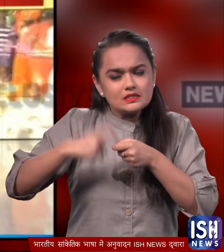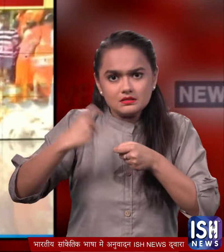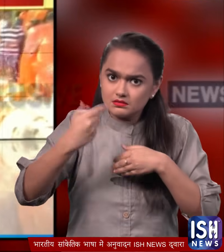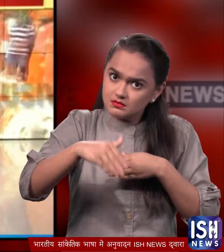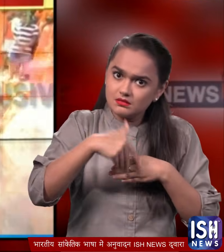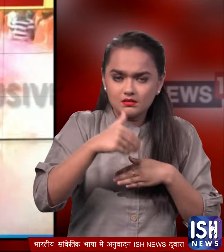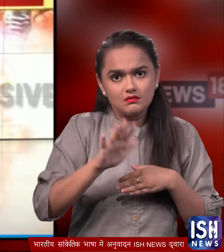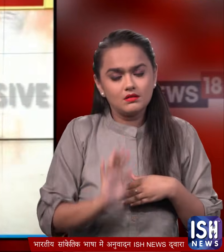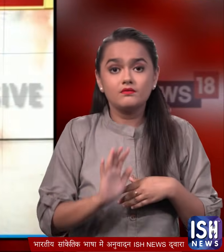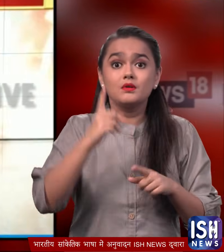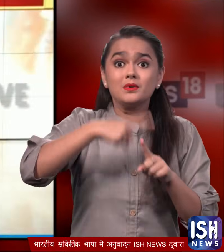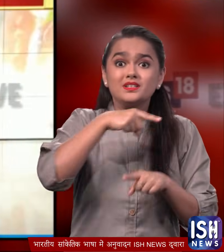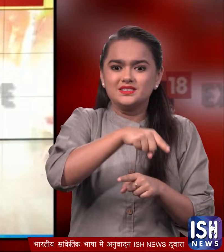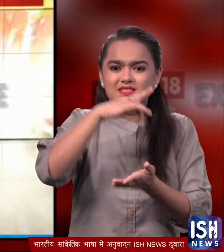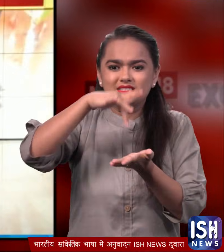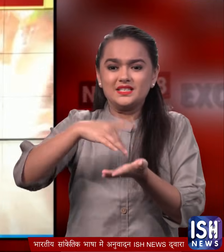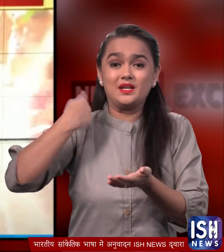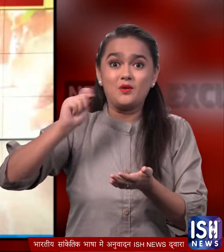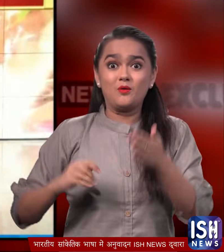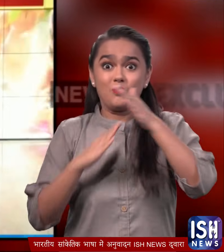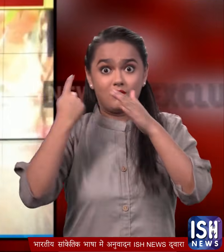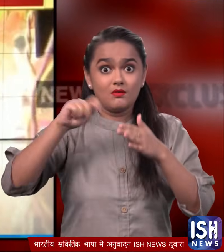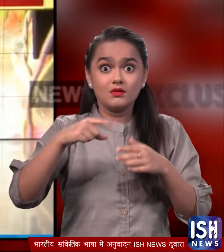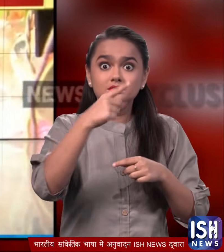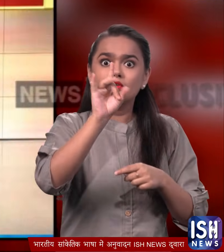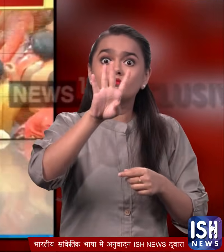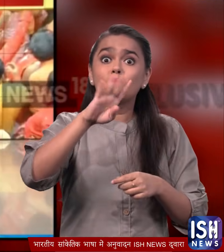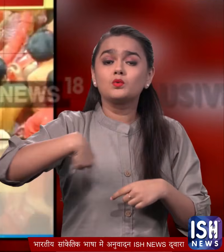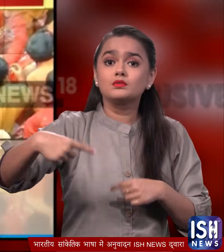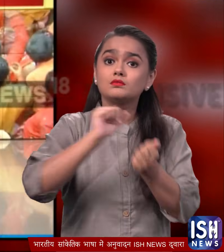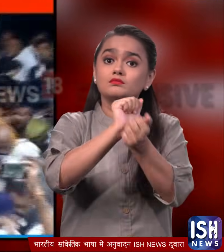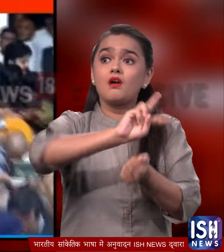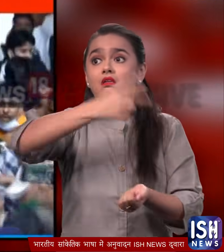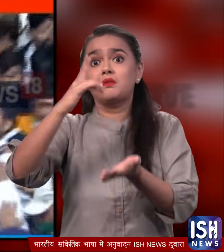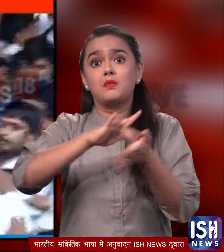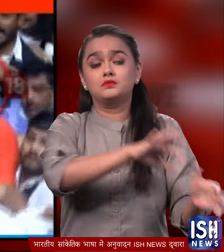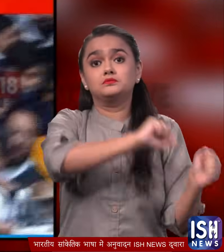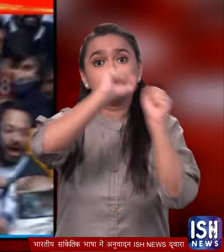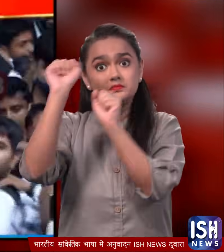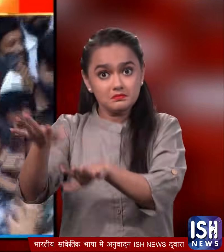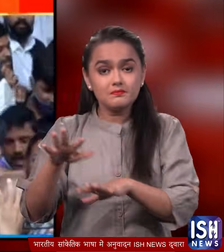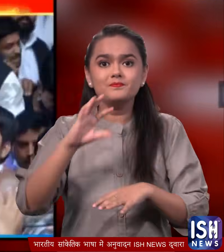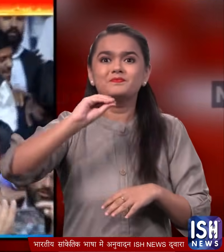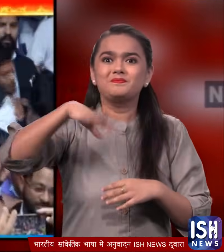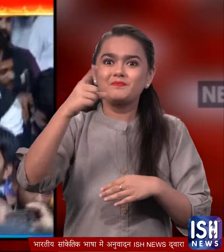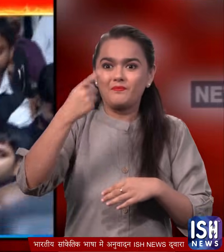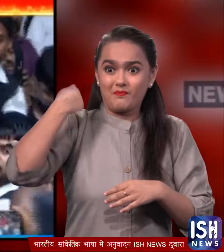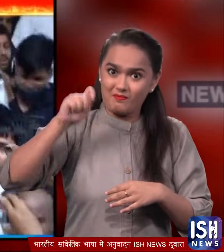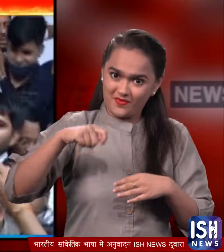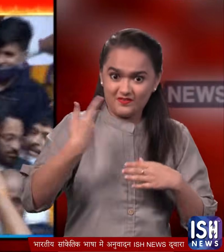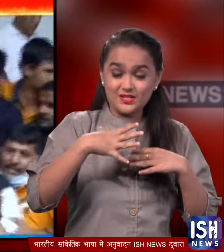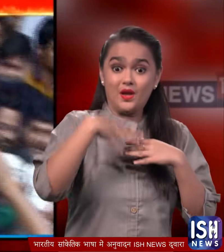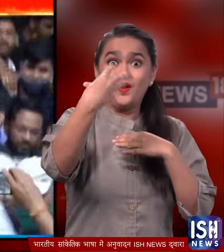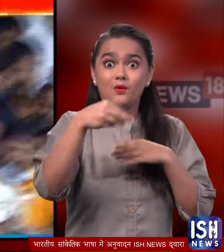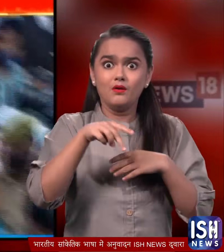को प्रयागराज की जिला अदालत ने 14 दिन की न्यायिक हिरासत में भेज दिया, जिसके बाद अदालत से बाहर निकले आनंद